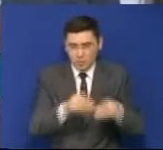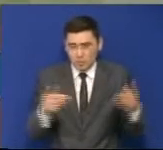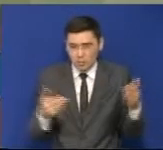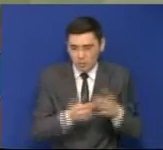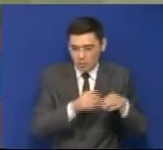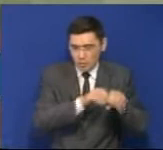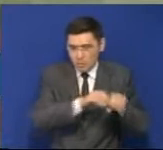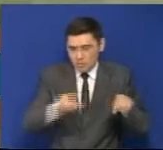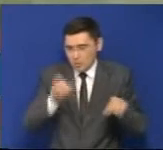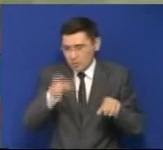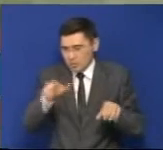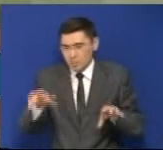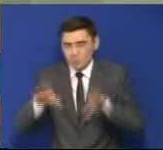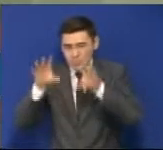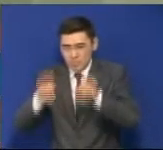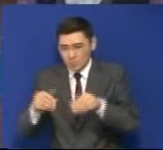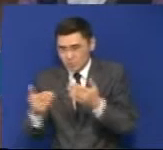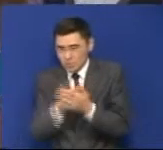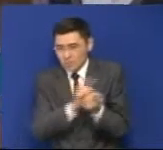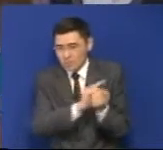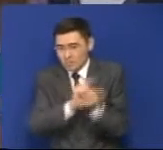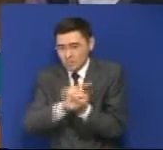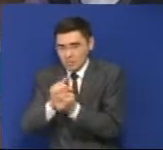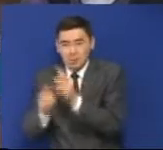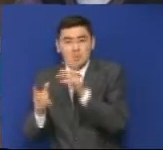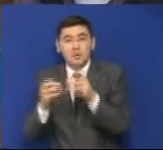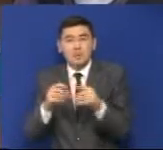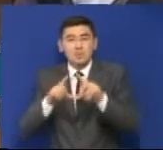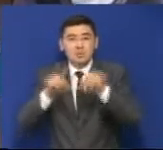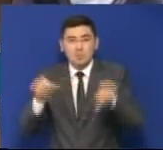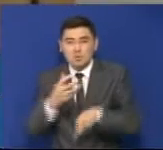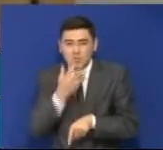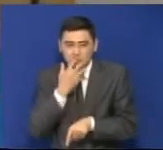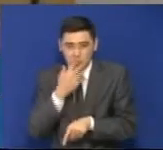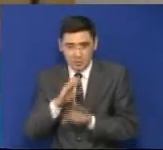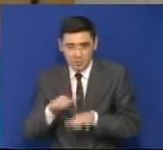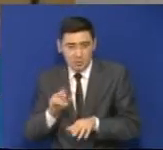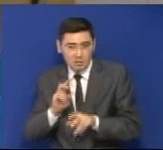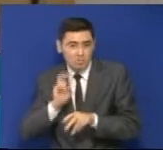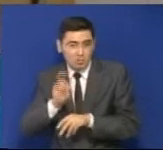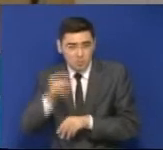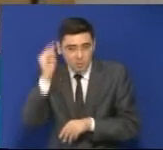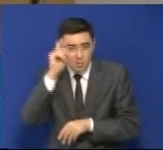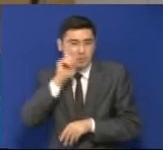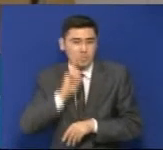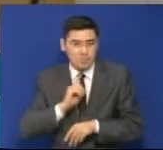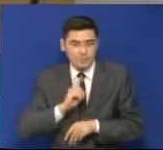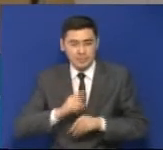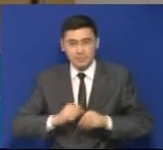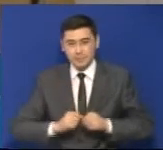ауыстырылып, оқушылардың жылы ғимаратта білім алуына мүмкіндік туды. оқуға өте ыңғайлы.